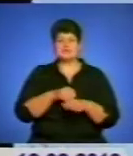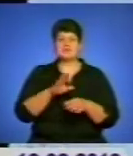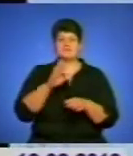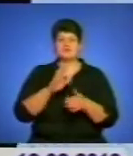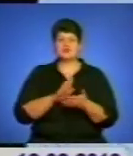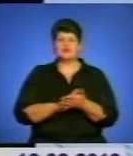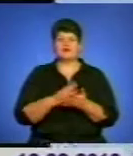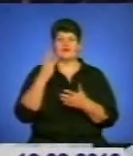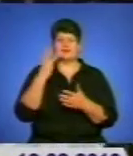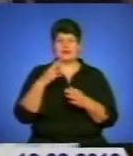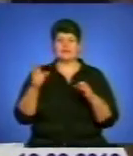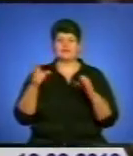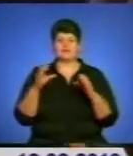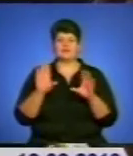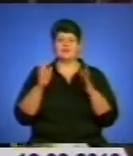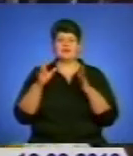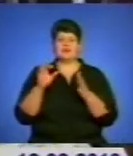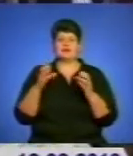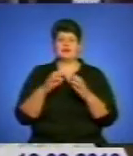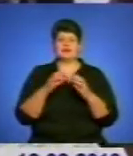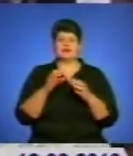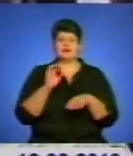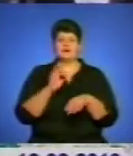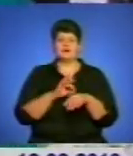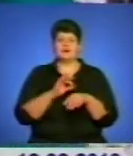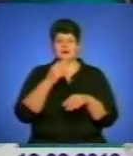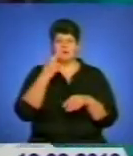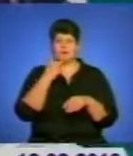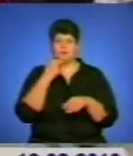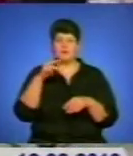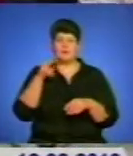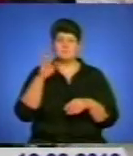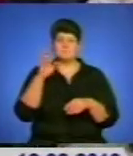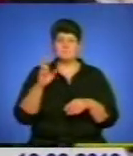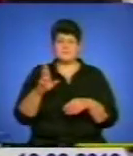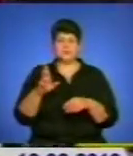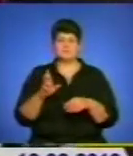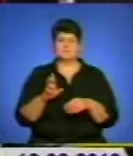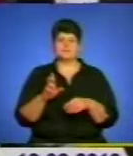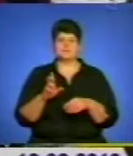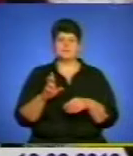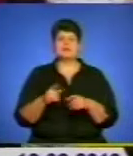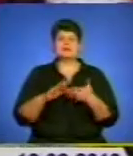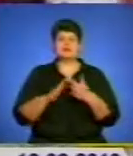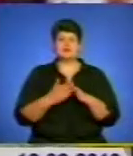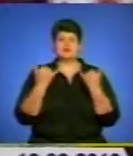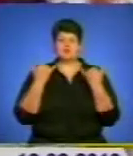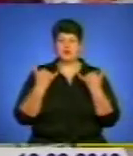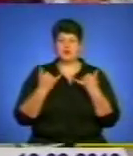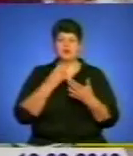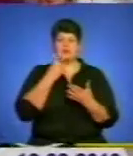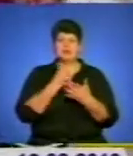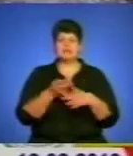зафіксували 3 випадки грипу Б. Циркулюють також грип типу А, парагрип, аденовірусна інфекція. Станом на сьогодні